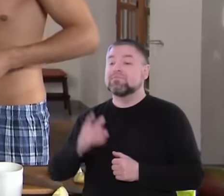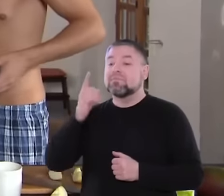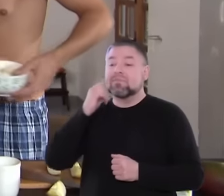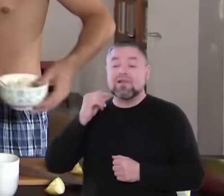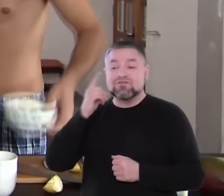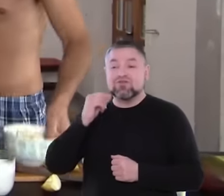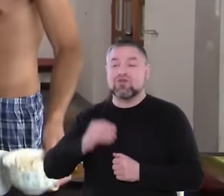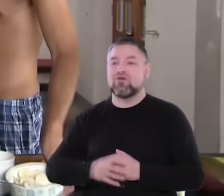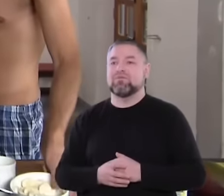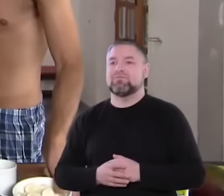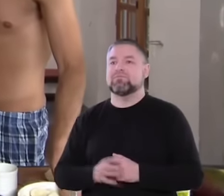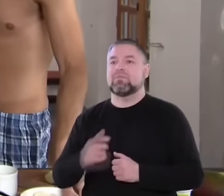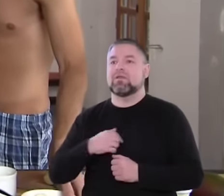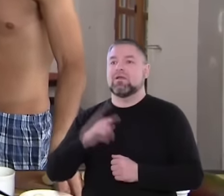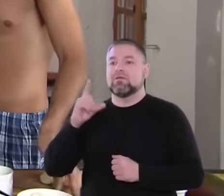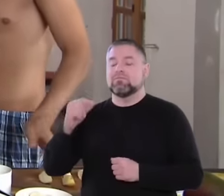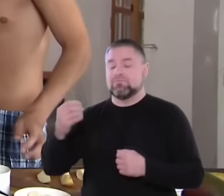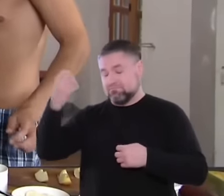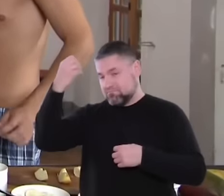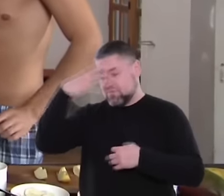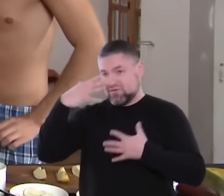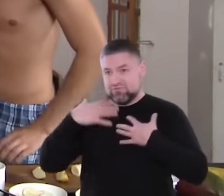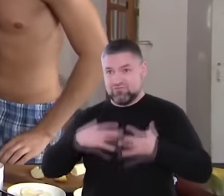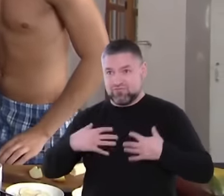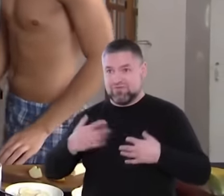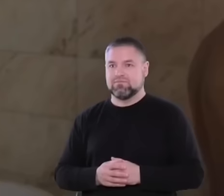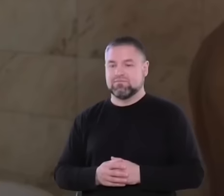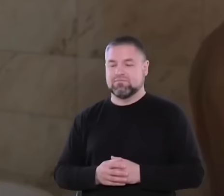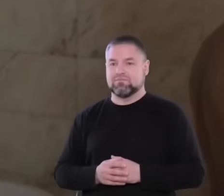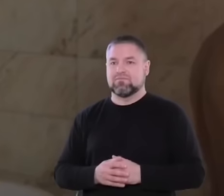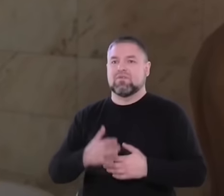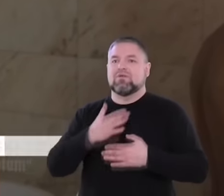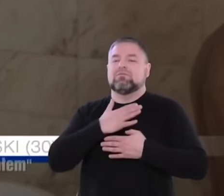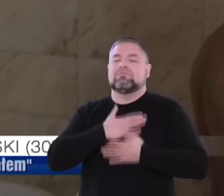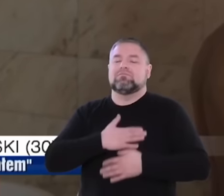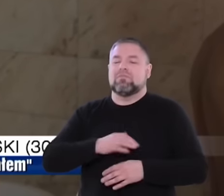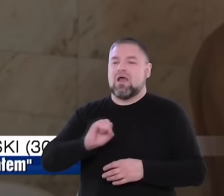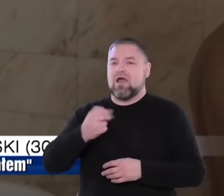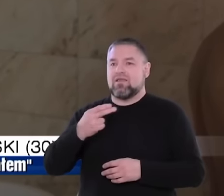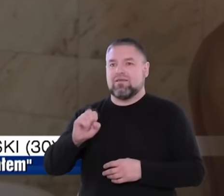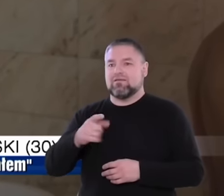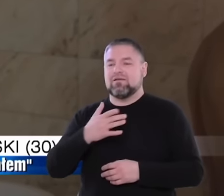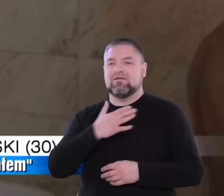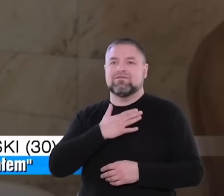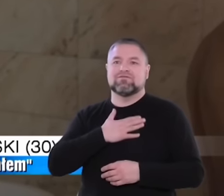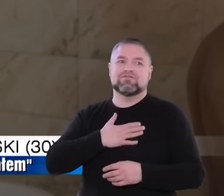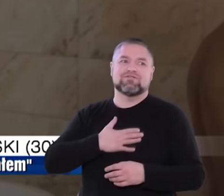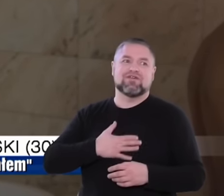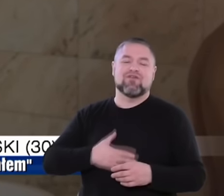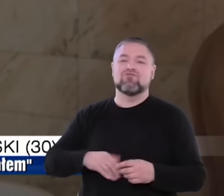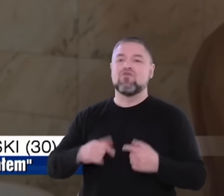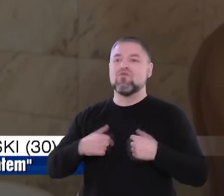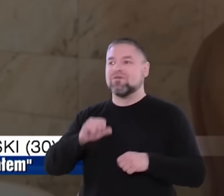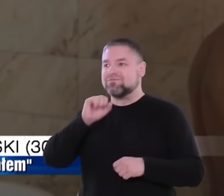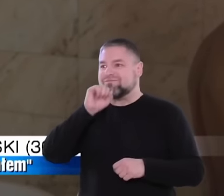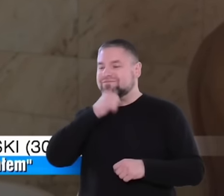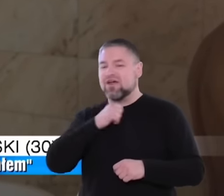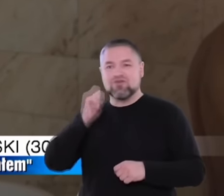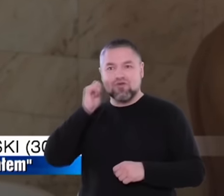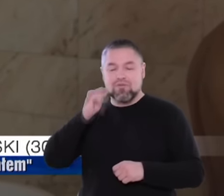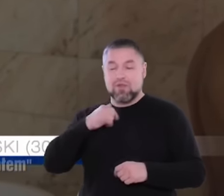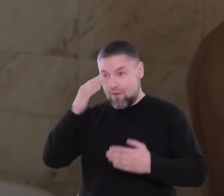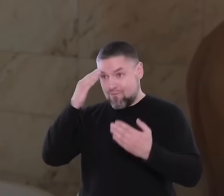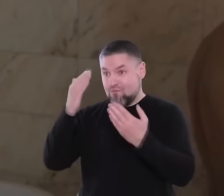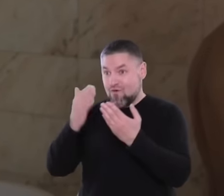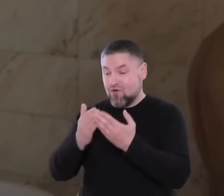Smacz tego. A ja lecę wziąć prysznic i za chwilę wracam. Uwielbiam Anitę. Zawsze miałem słabość do starszych kobiet z klasą. Kiedy